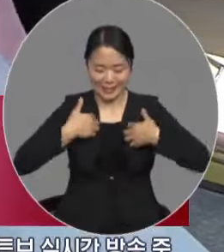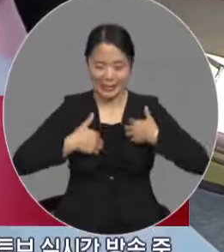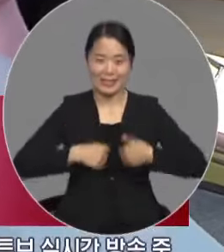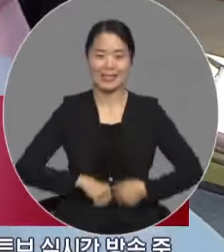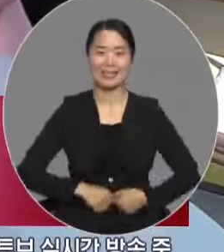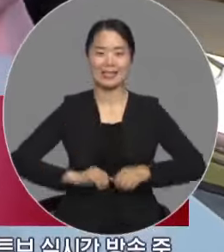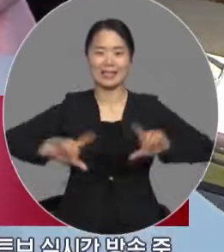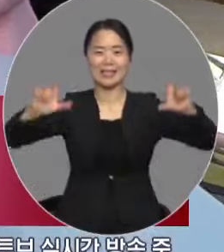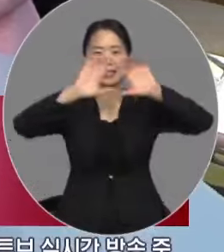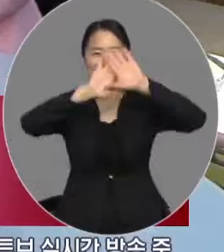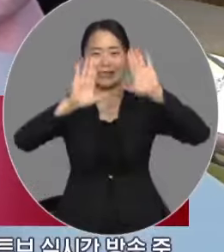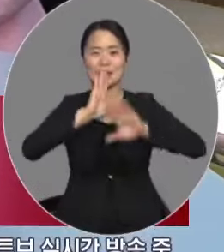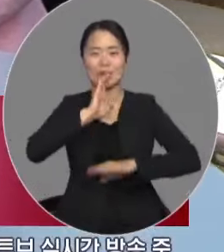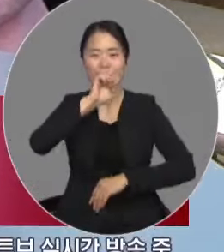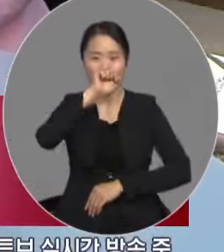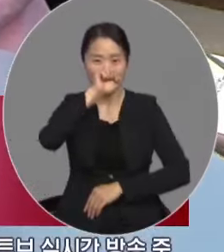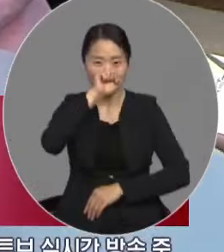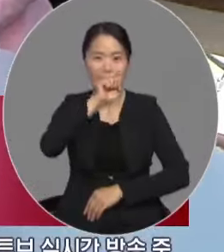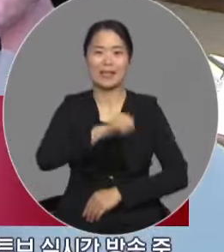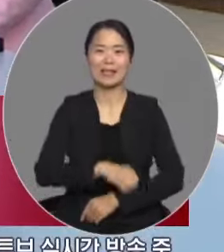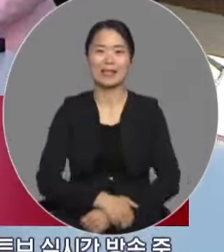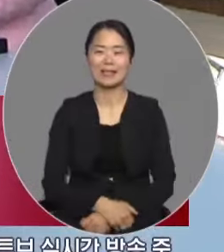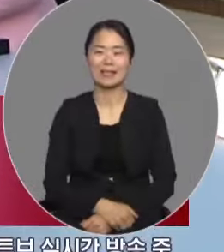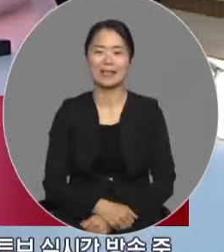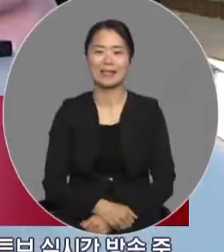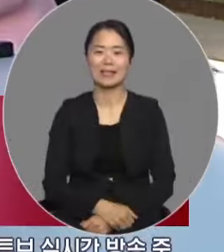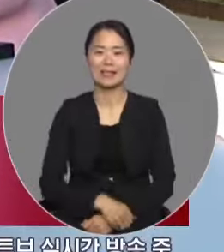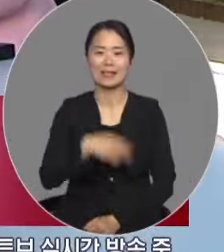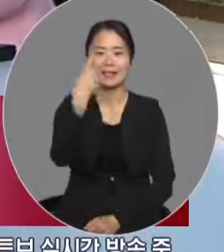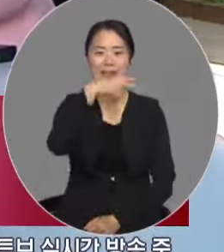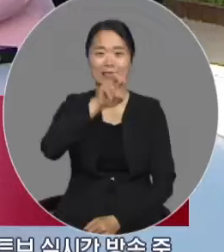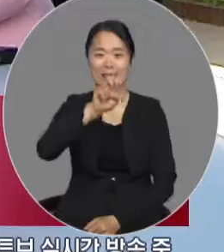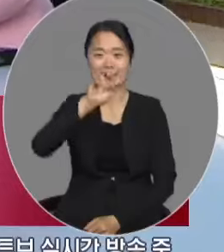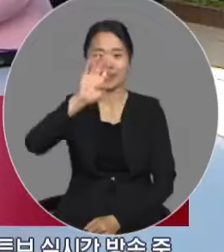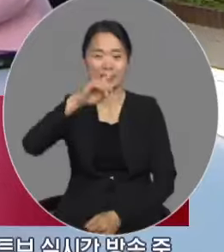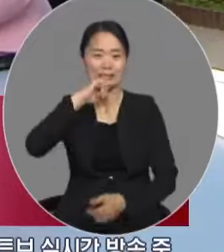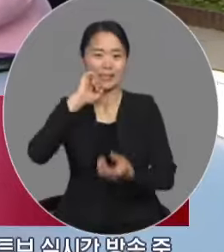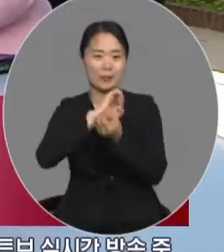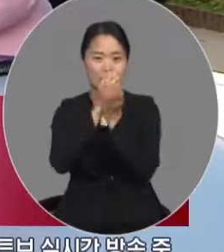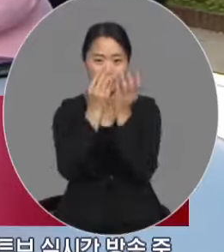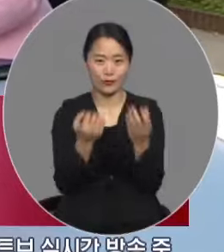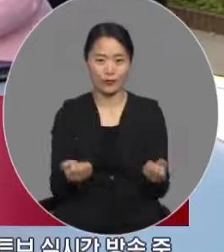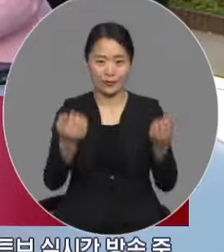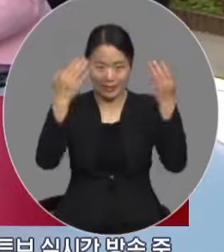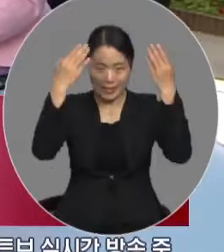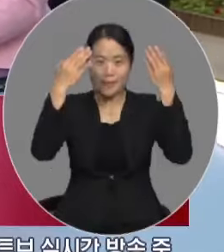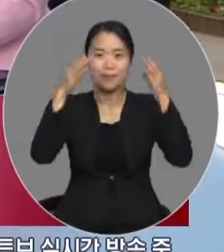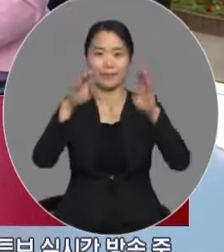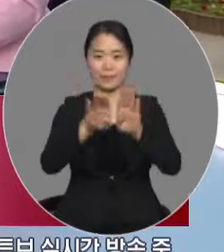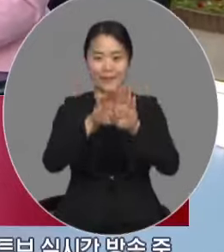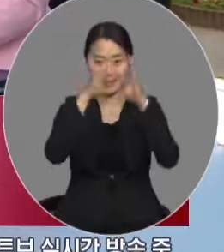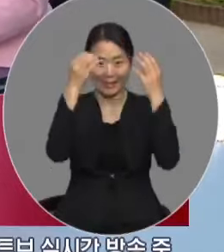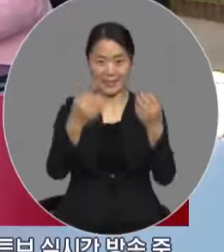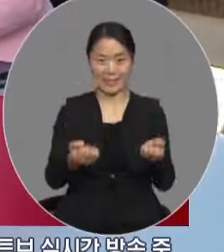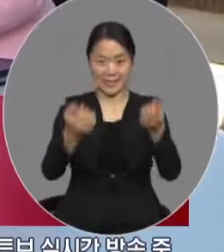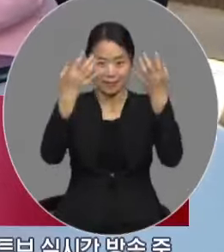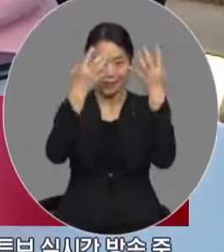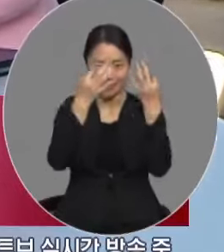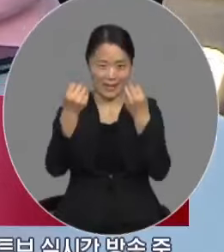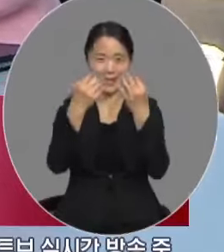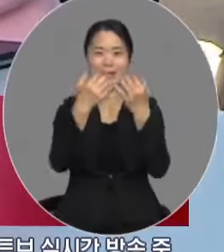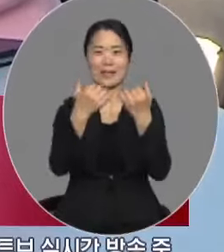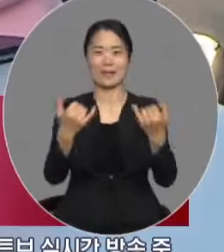오늘 날씨도 참 좋고 좋은 날입니다. 2024 장미축제 오늘 개막식인데 정말 많은 인파가